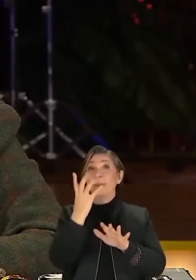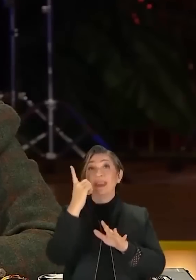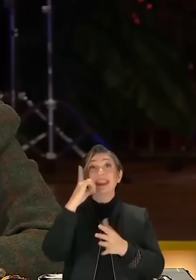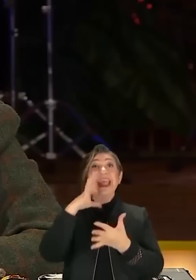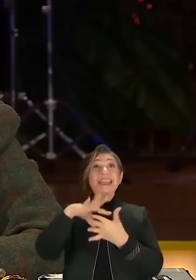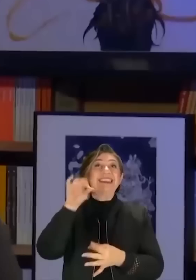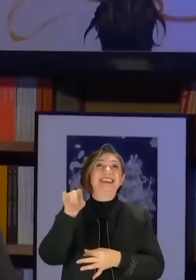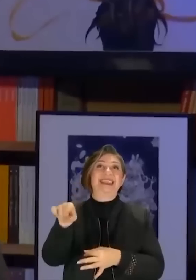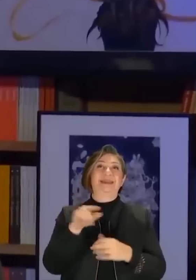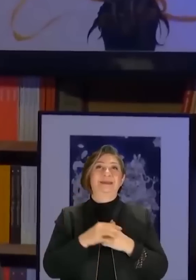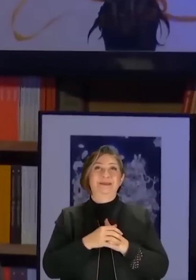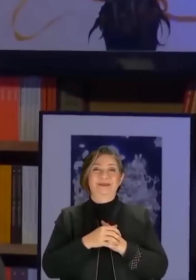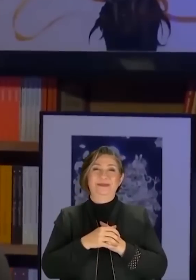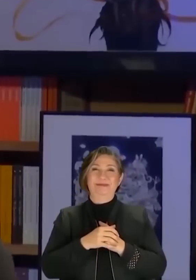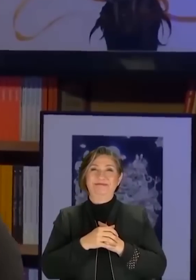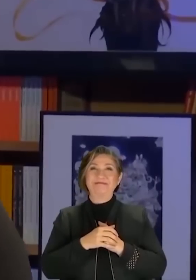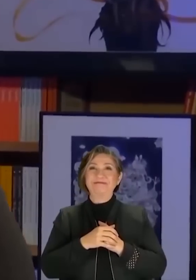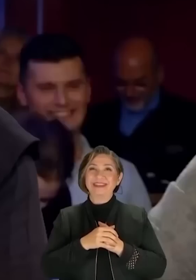insan dünyada.